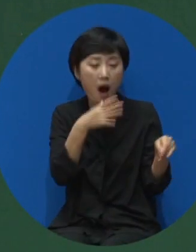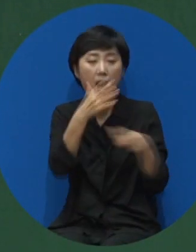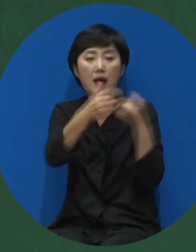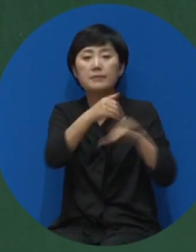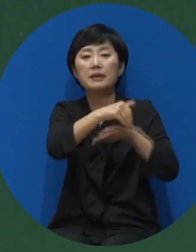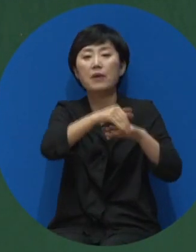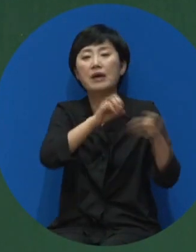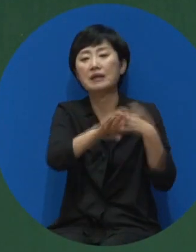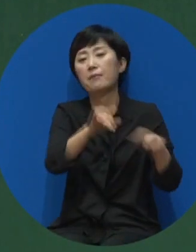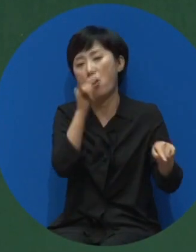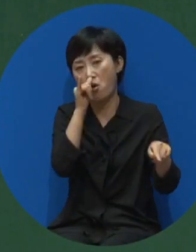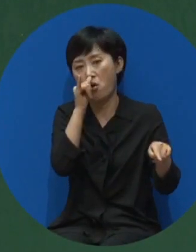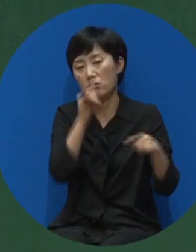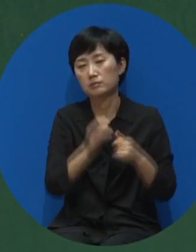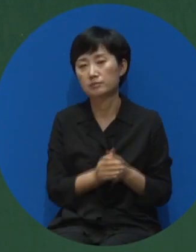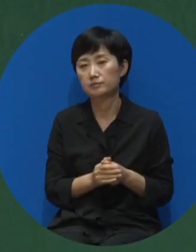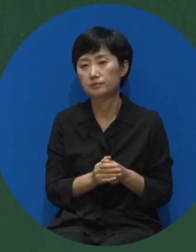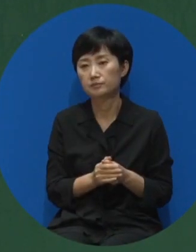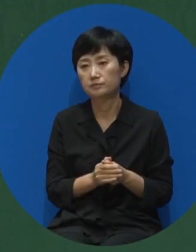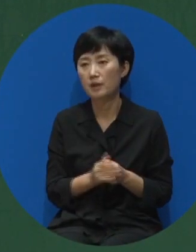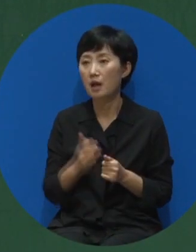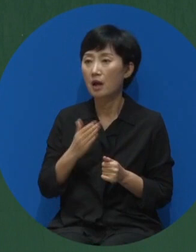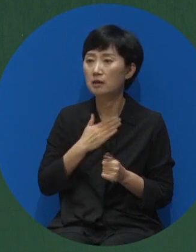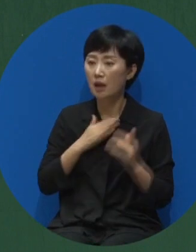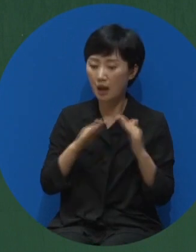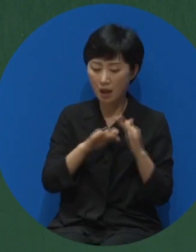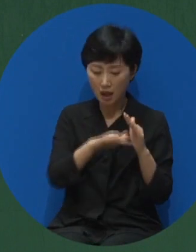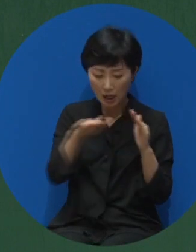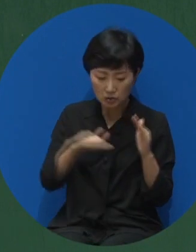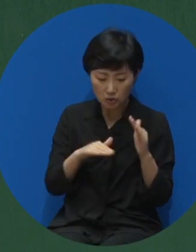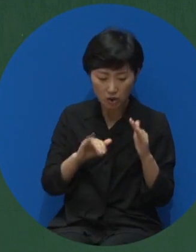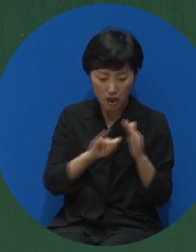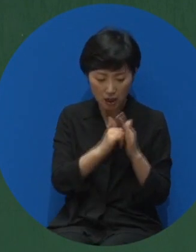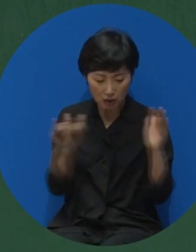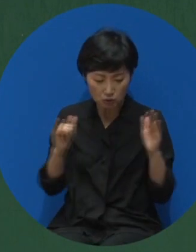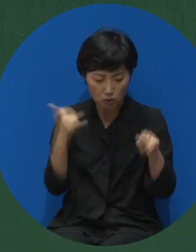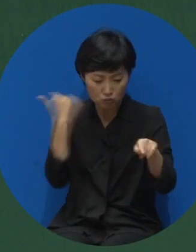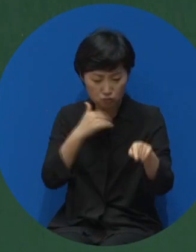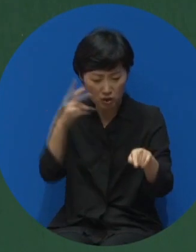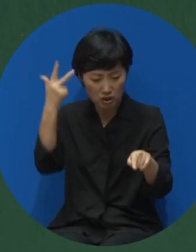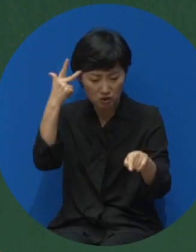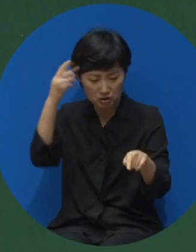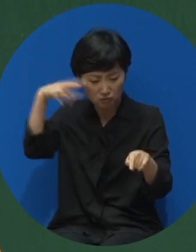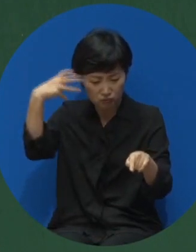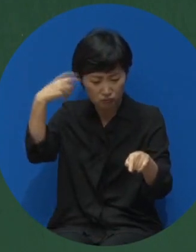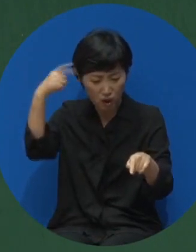私の家はどうしてこうでしょうって言ってもそこに答えがあります。 여러분 정신차려야 됩니다. 우리 집에는 왜 정신질환자 있지? 그게 답이 있어요. 정신 딱 차려요.